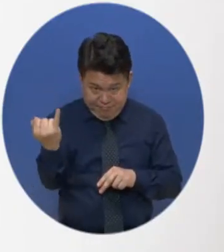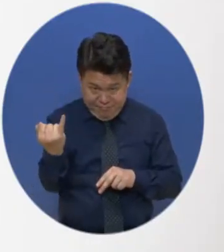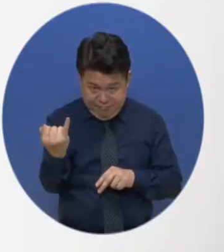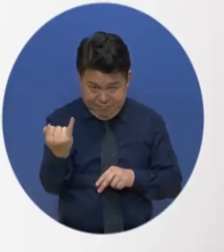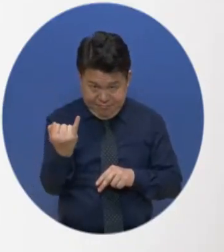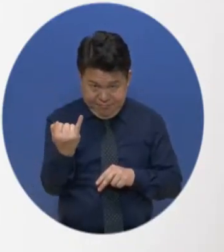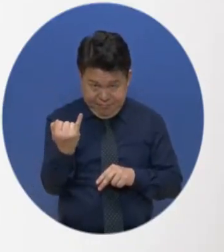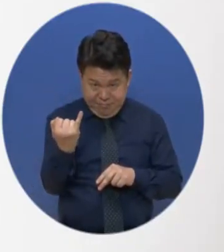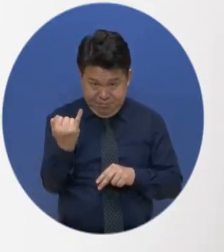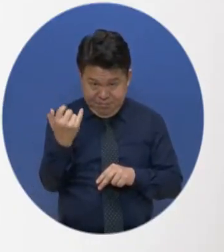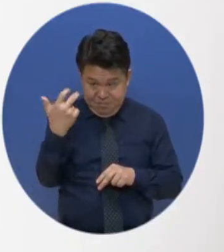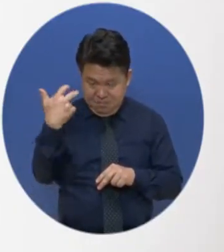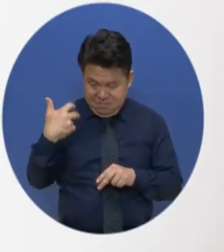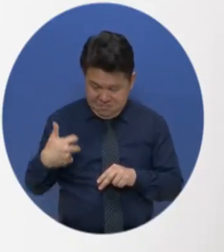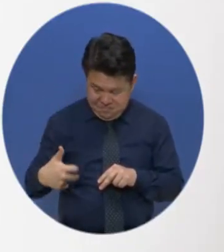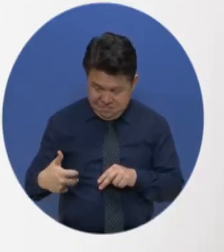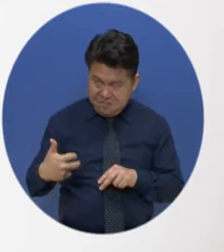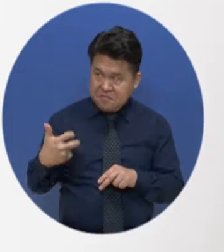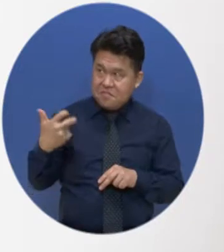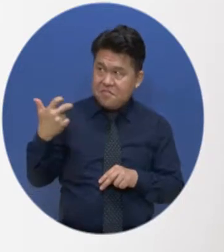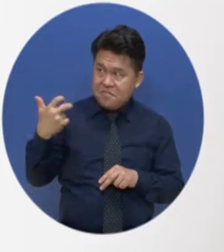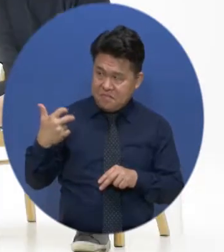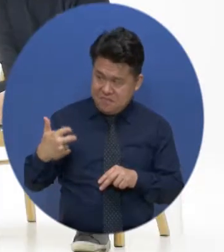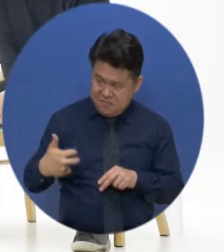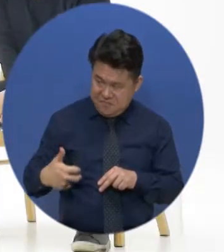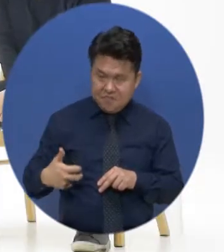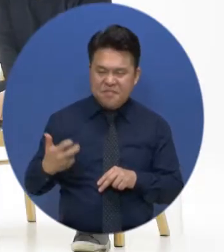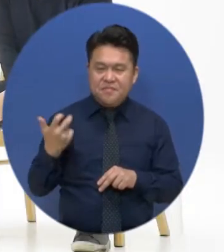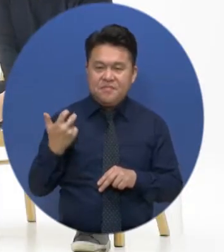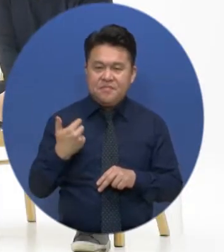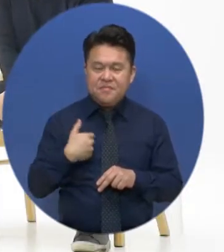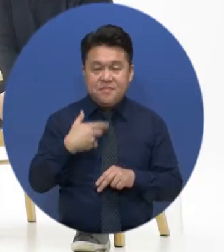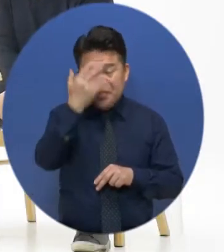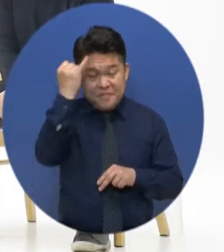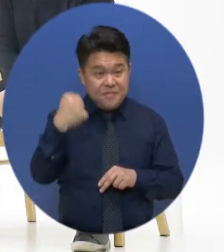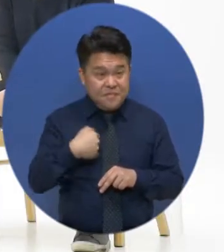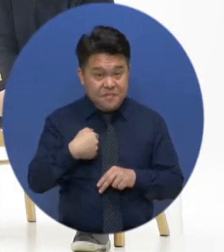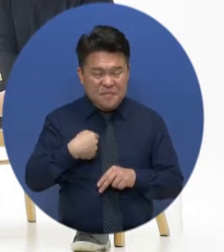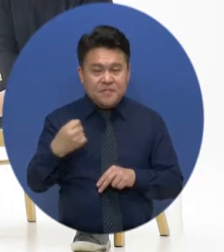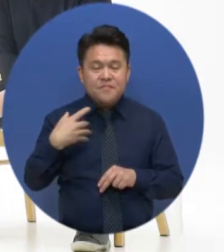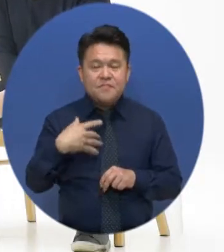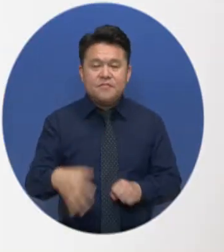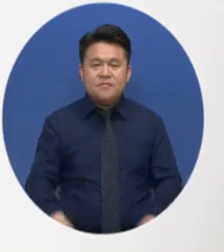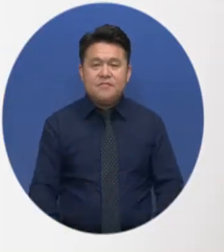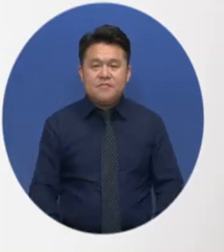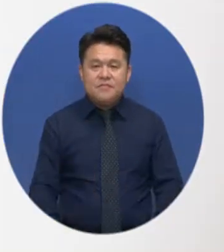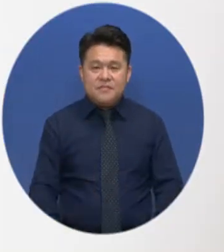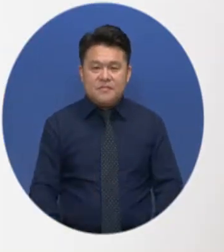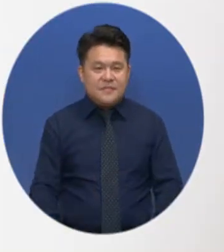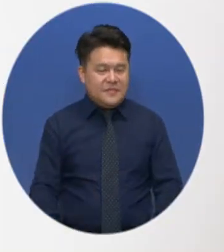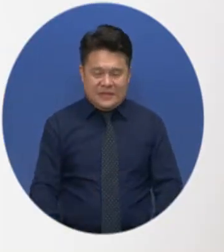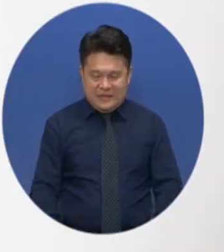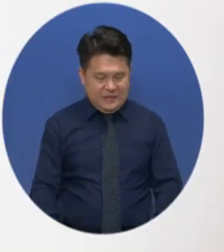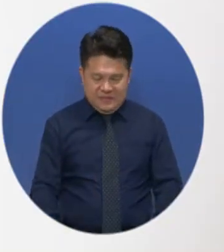딱 저를 힐끔힐끔 쳐다보시는 거예요. 네. 그 할머니께서 저한테 대뜸